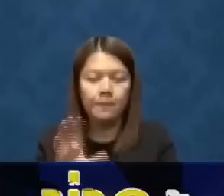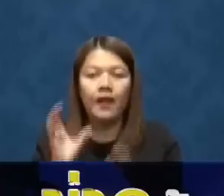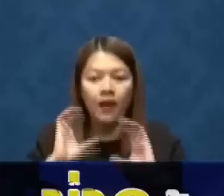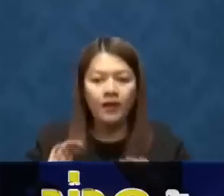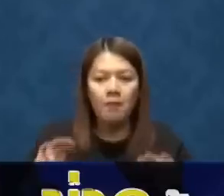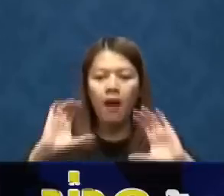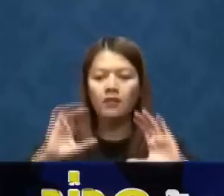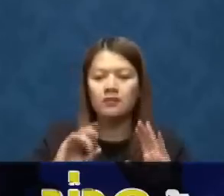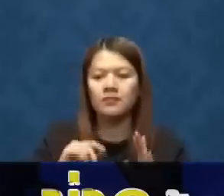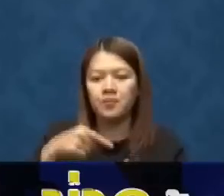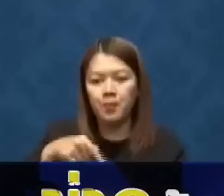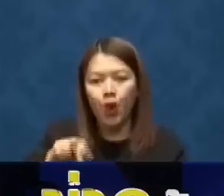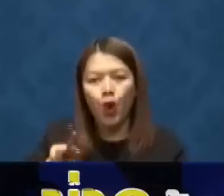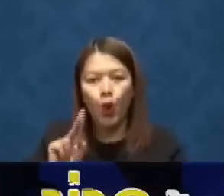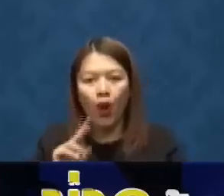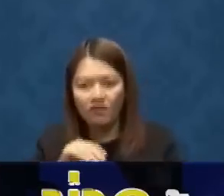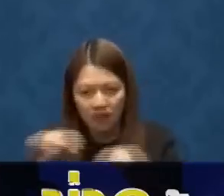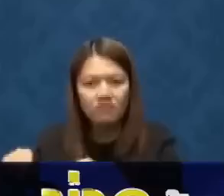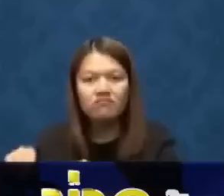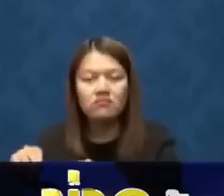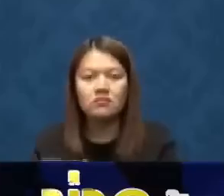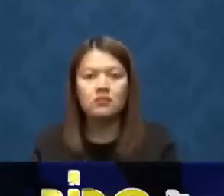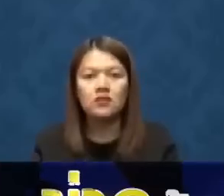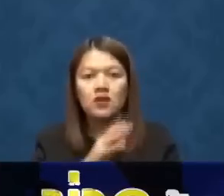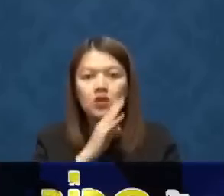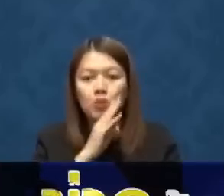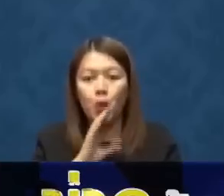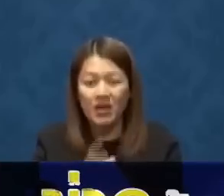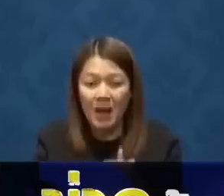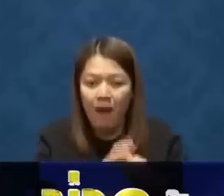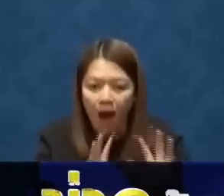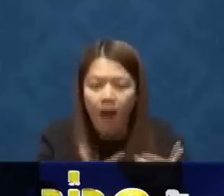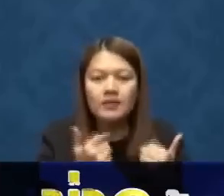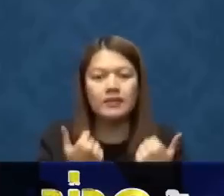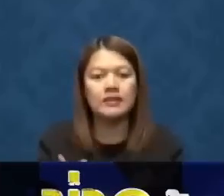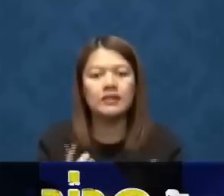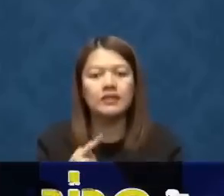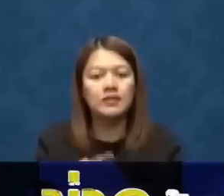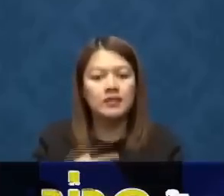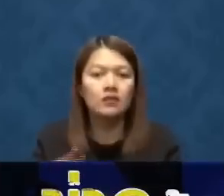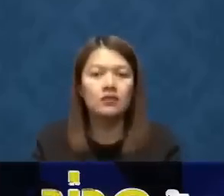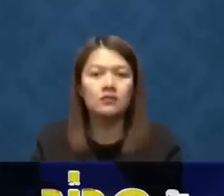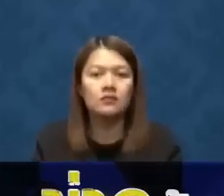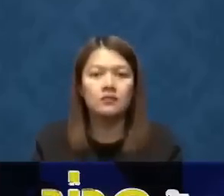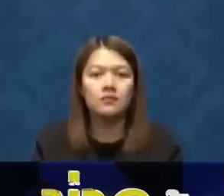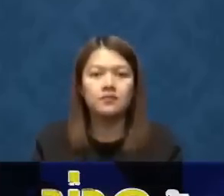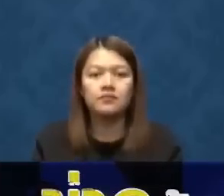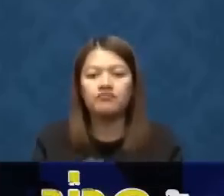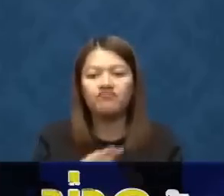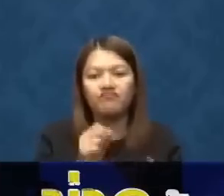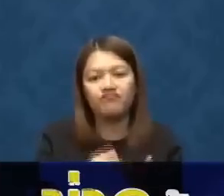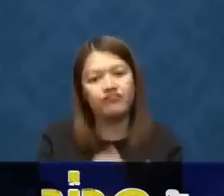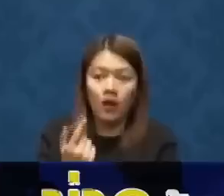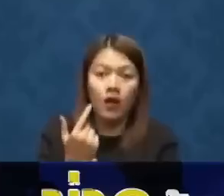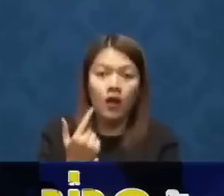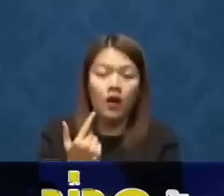ฐบาลเนี่ยออกพ.ร.ก.มาเลื่อนบังคับใช้หากมีการอุ้มหายซ้อมทรมานในช่วงนี้เดือนหน้าเดือนต่อไปคนลงชื่อรับผิดชอบ